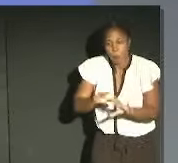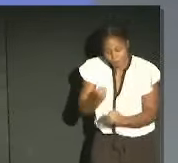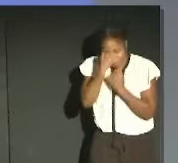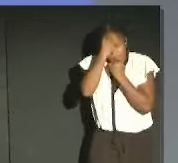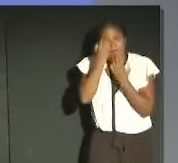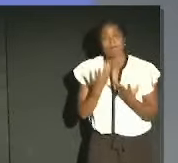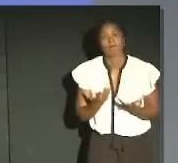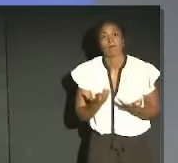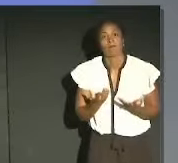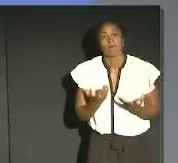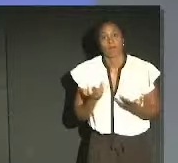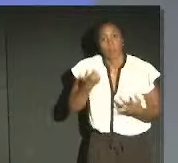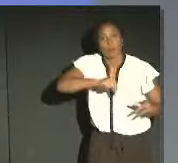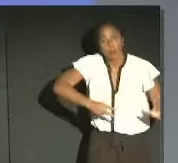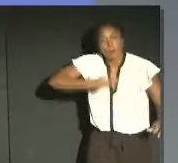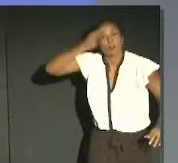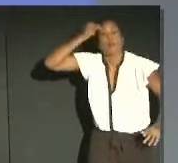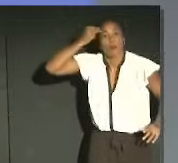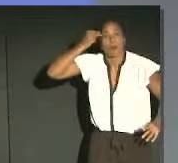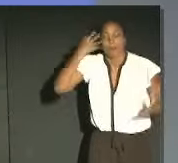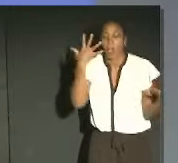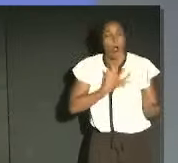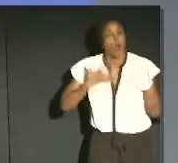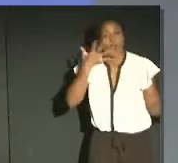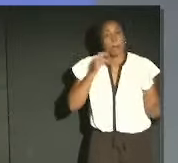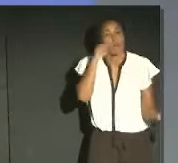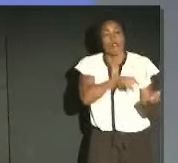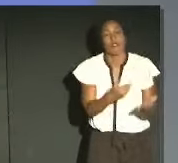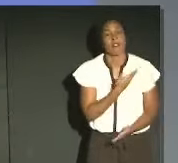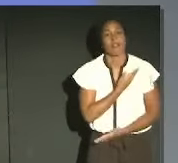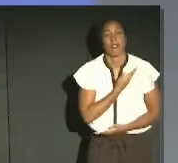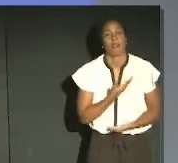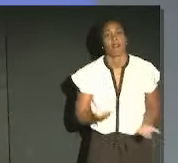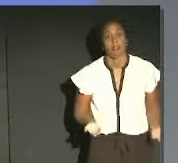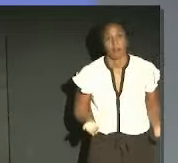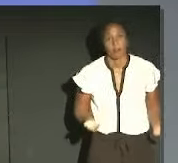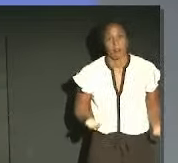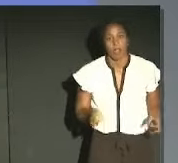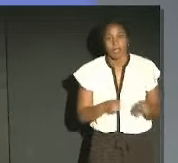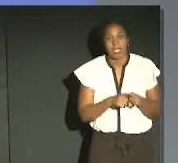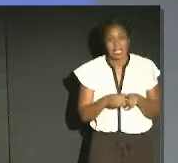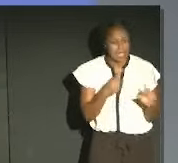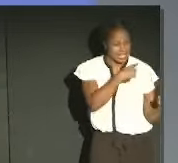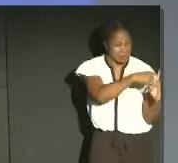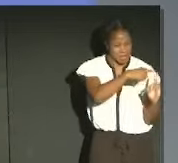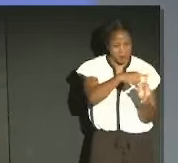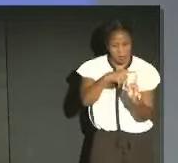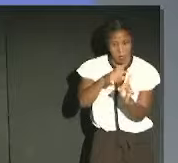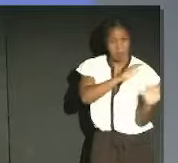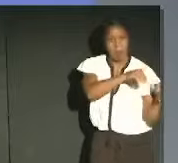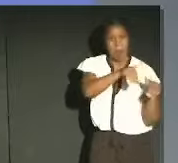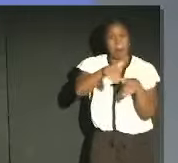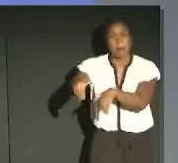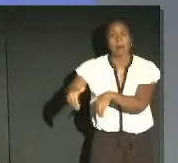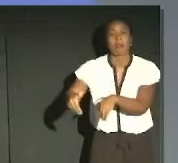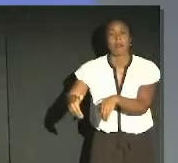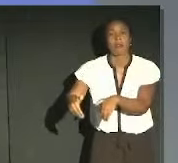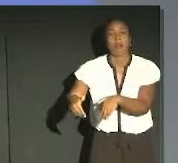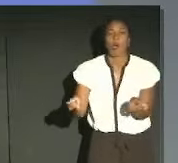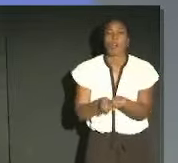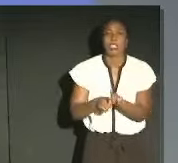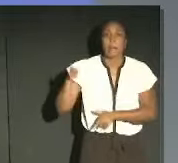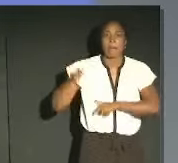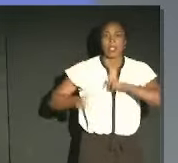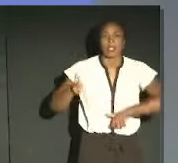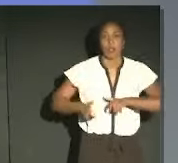dire cela alors vous comprenez l'horreur que qui est vécu actuellement à Gaza et le cimetière devant lequel nous nous parlons de même quand vous entendez des